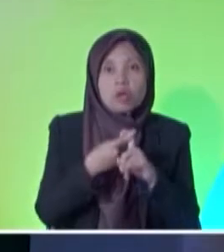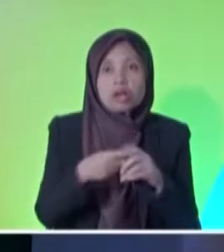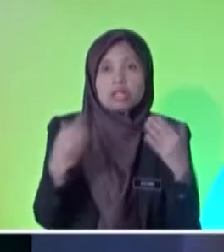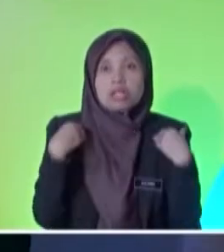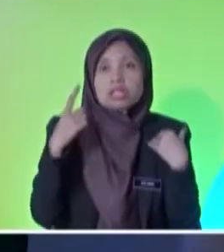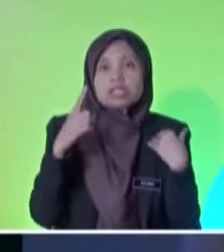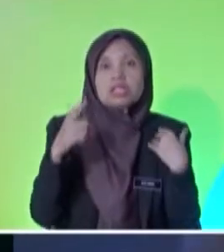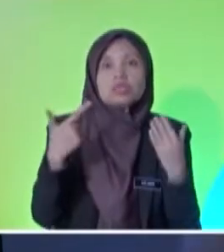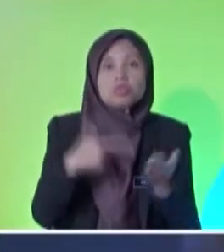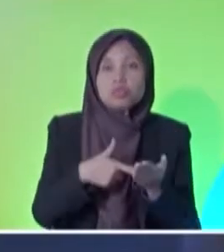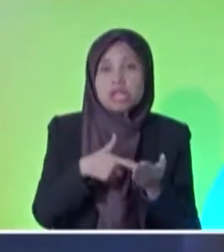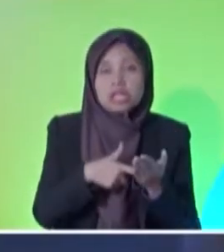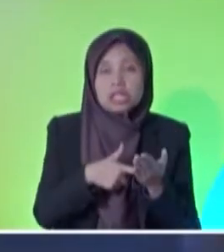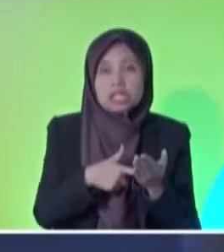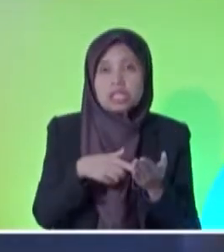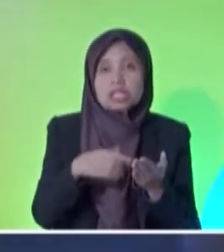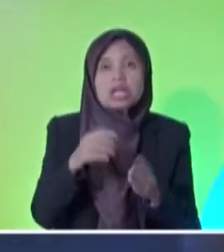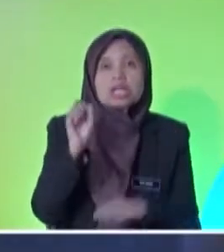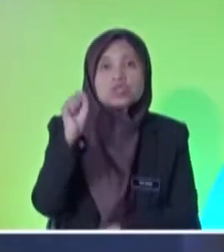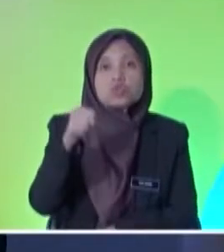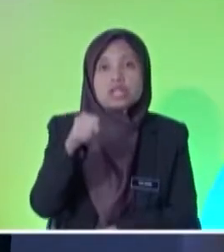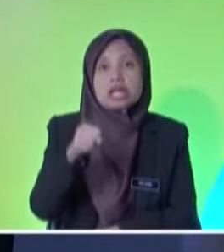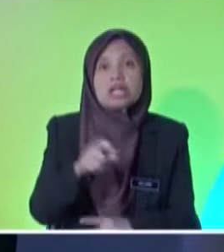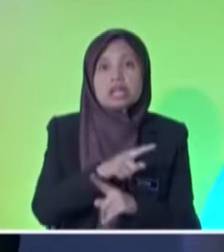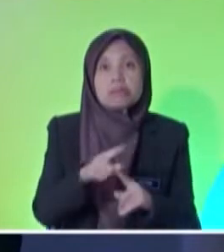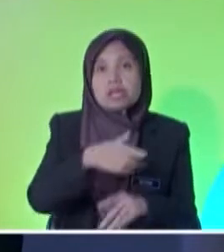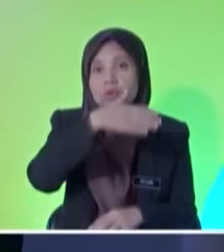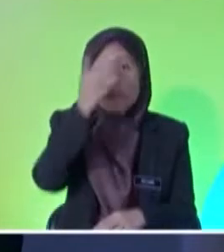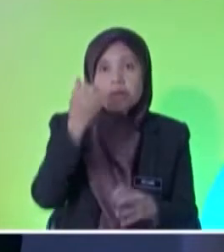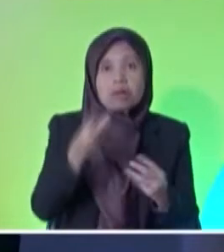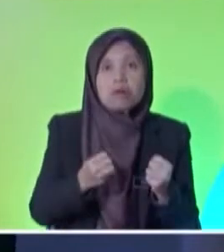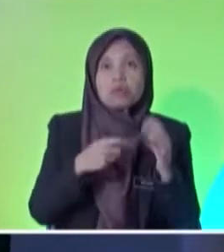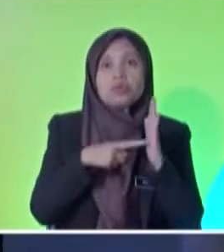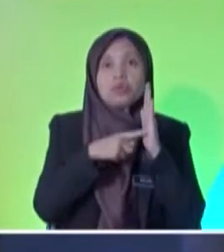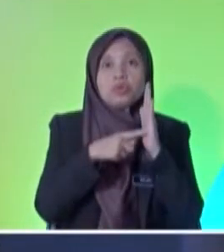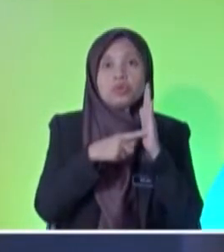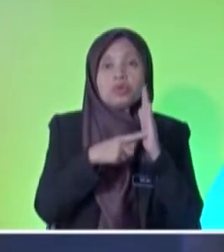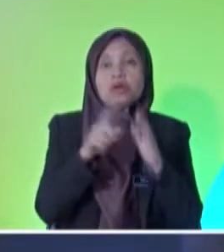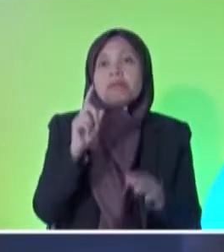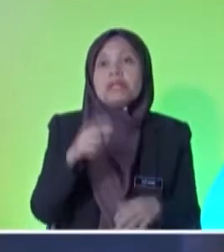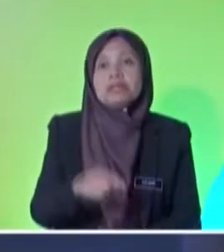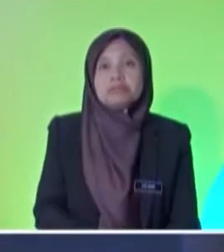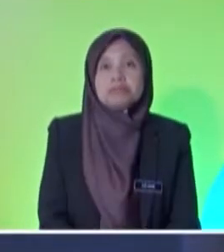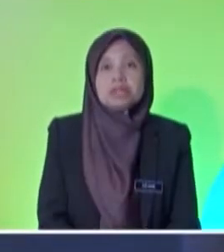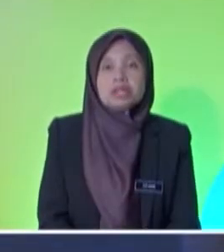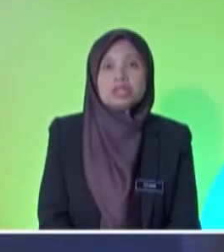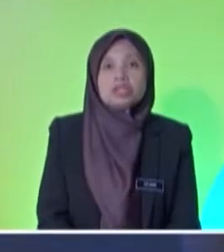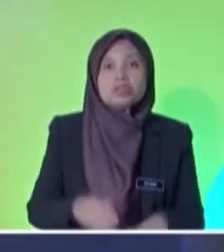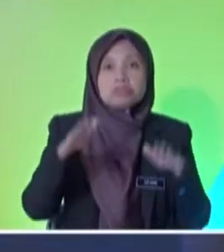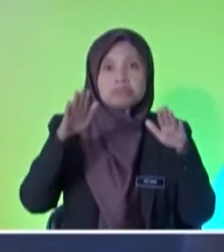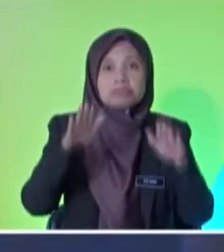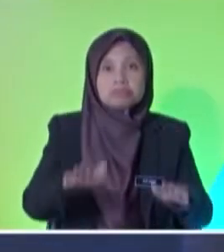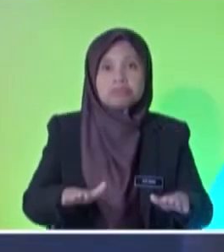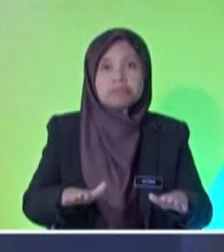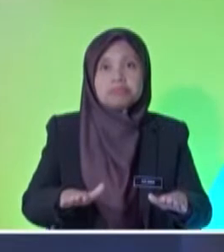sunat nama varin UFO tunjuk tapi buat tadi nih hah di mana tuh Akhirnya hari sekali lagi cok